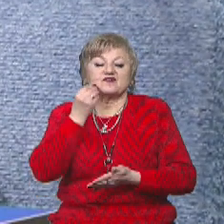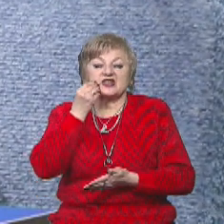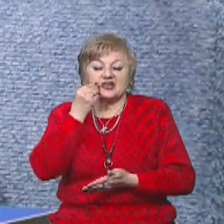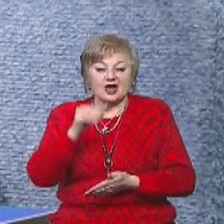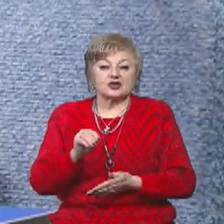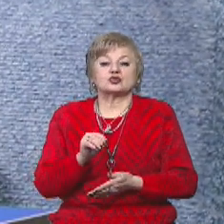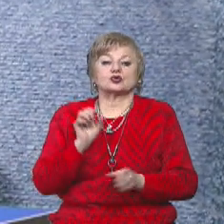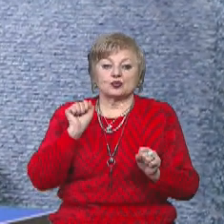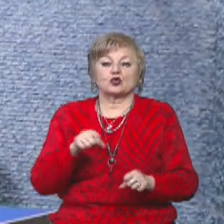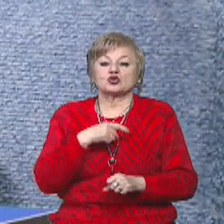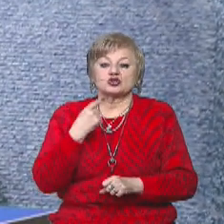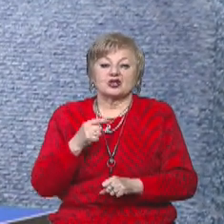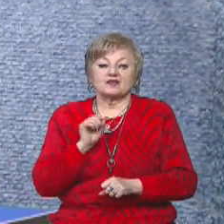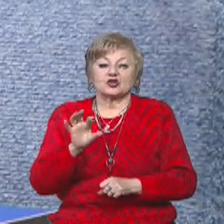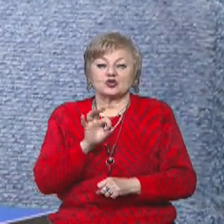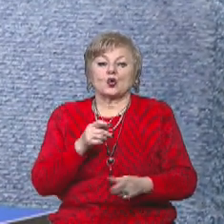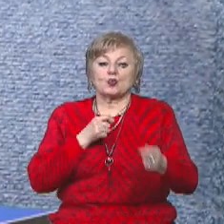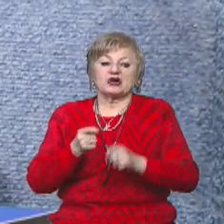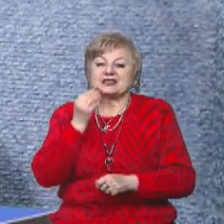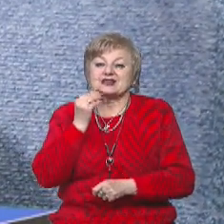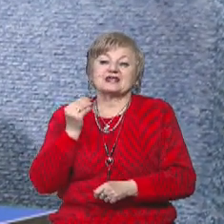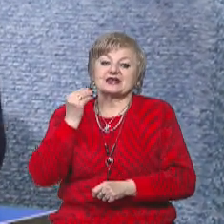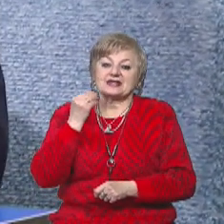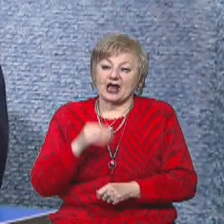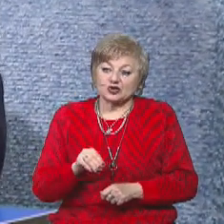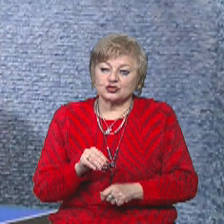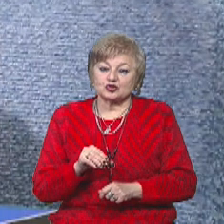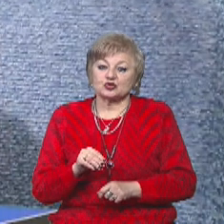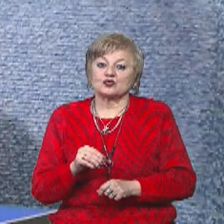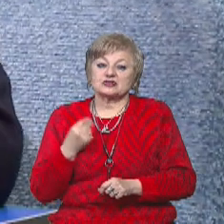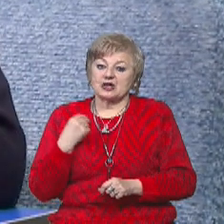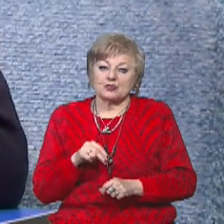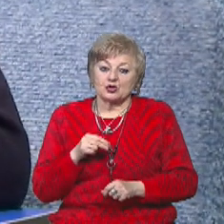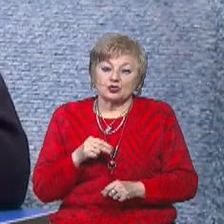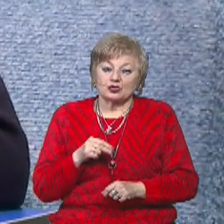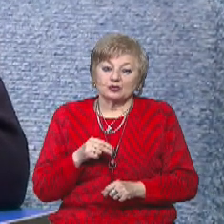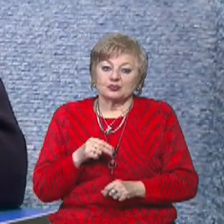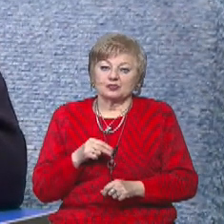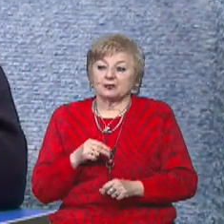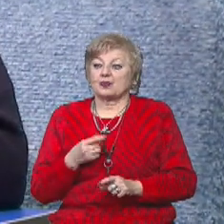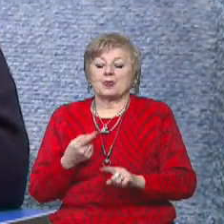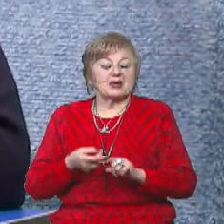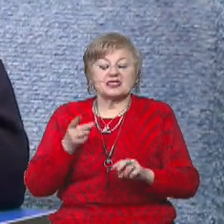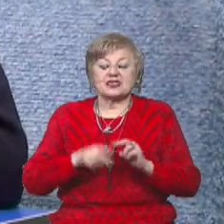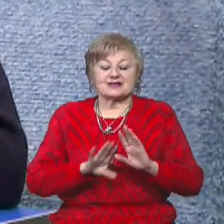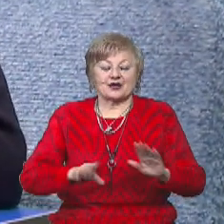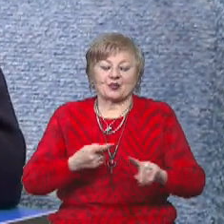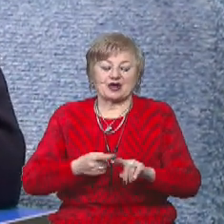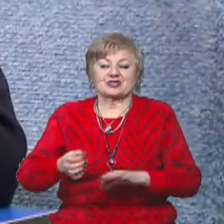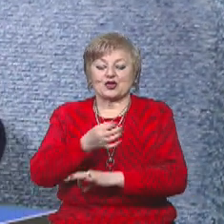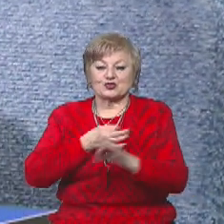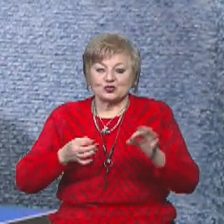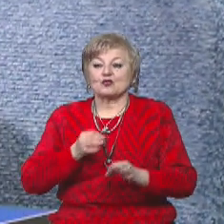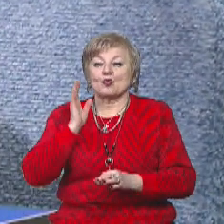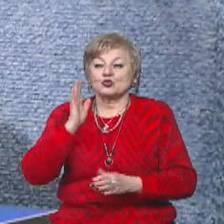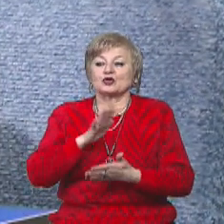можна буде говорити про управління якістю повітря. І в Запоріжжі не закінчуємо цю розмову, продовжуємо. Ну,